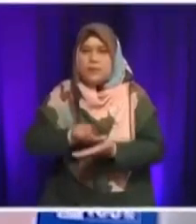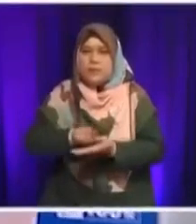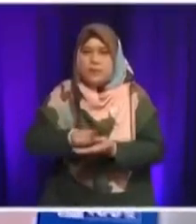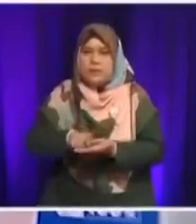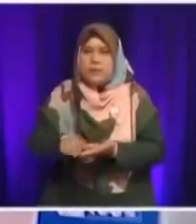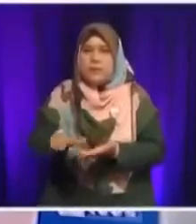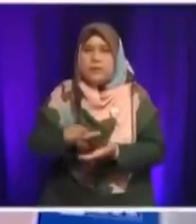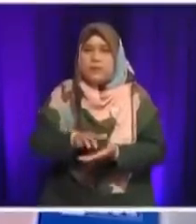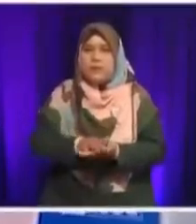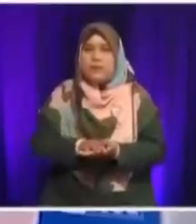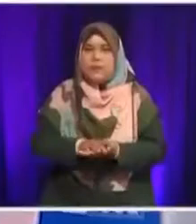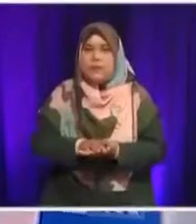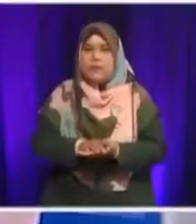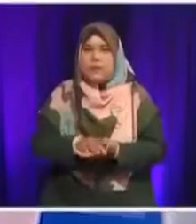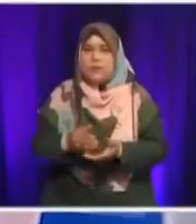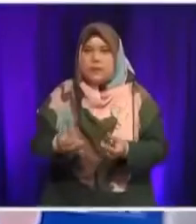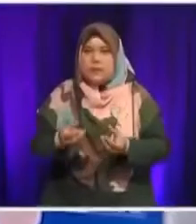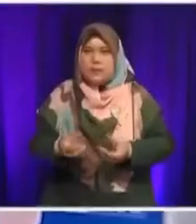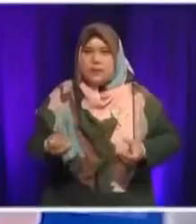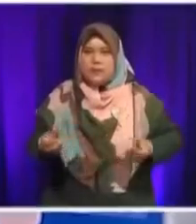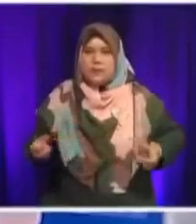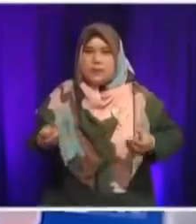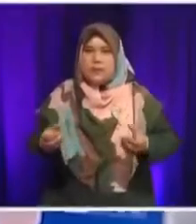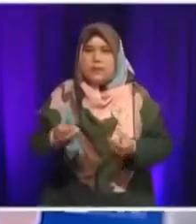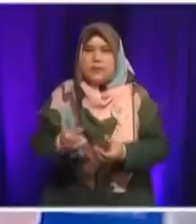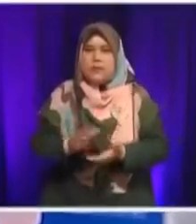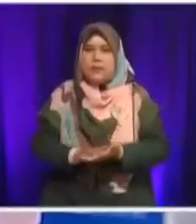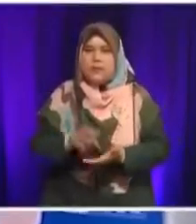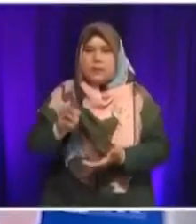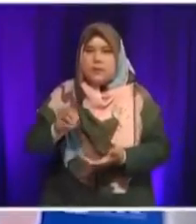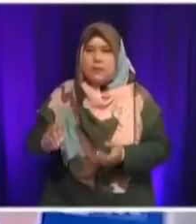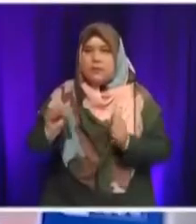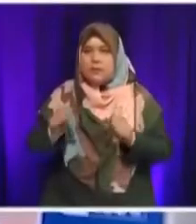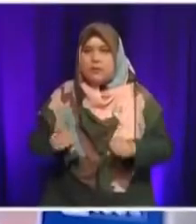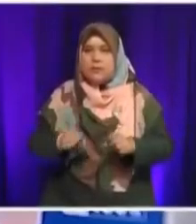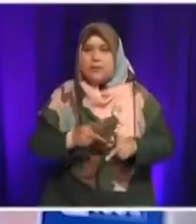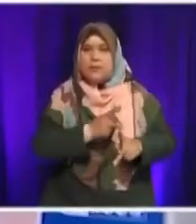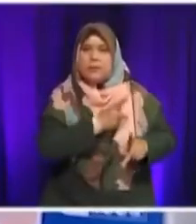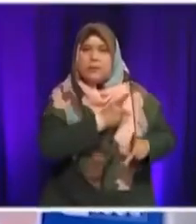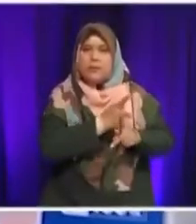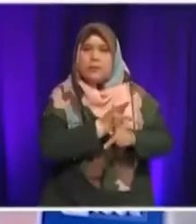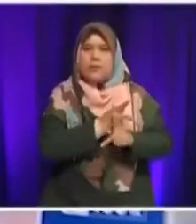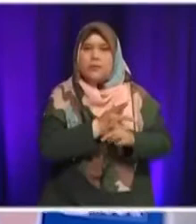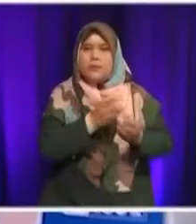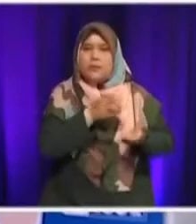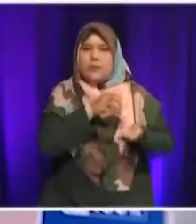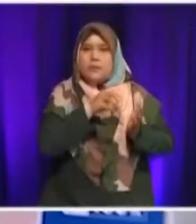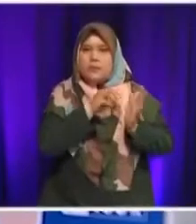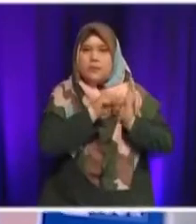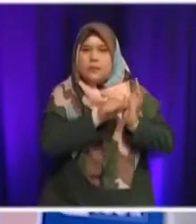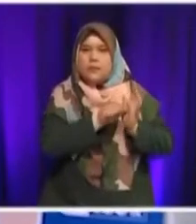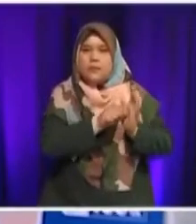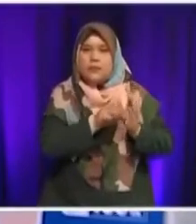termasuk dekat ke pinggang Mama murid-murid dah boleh simpan acuan tersebut